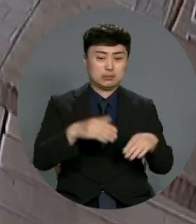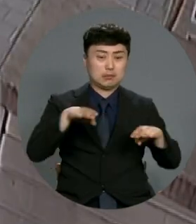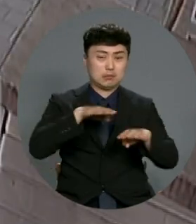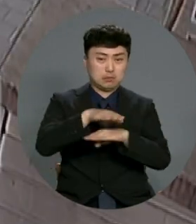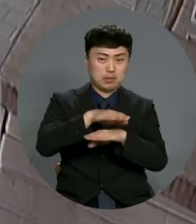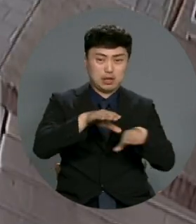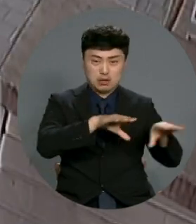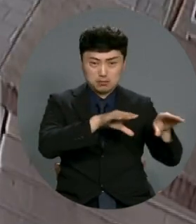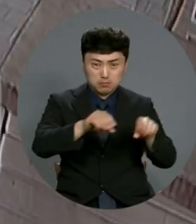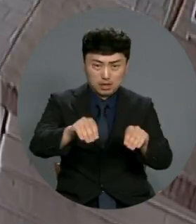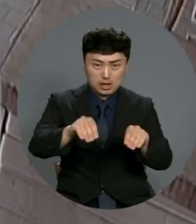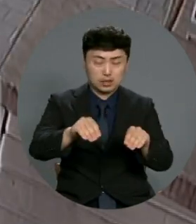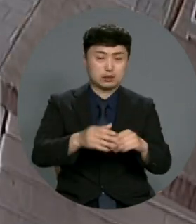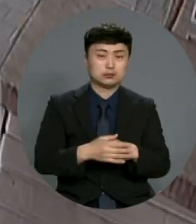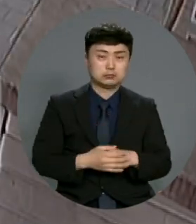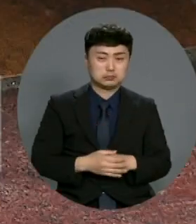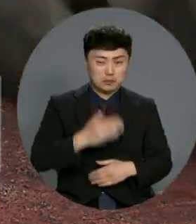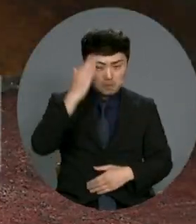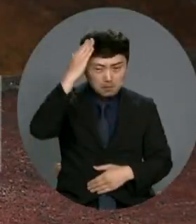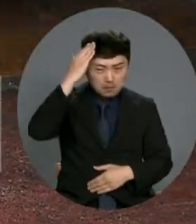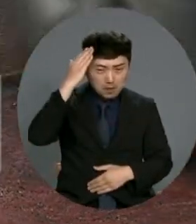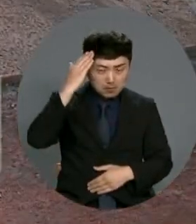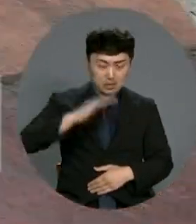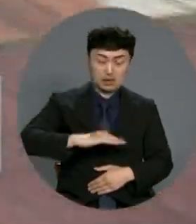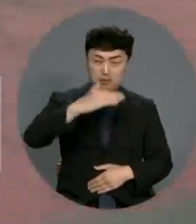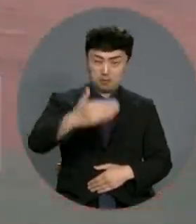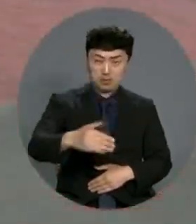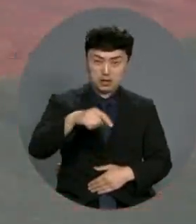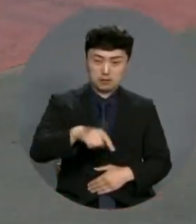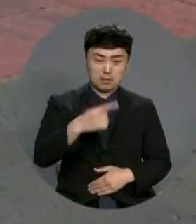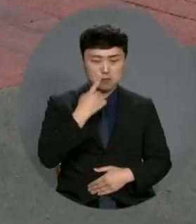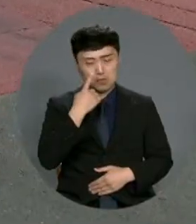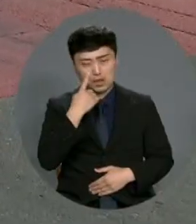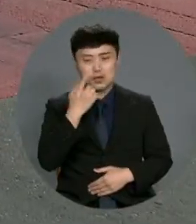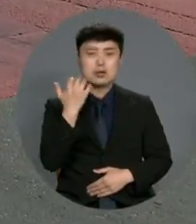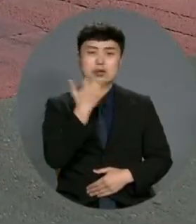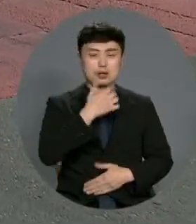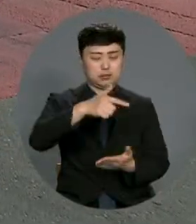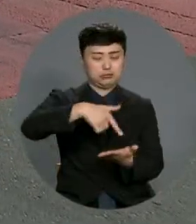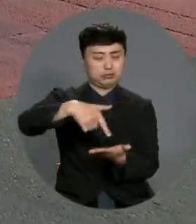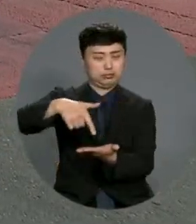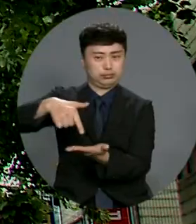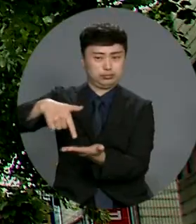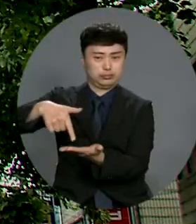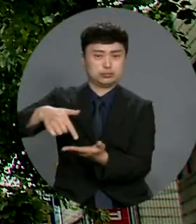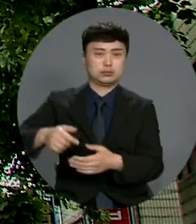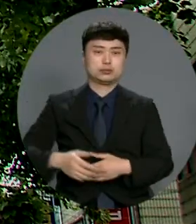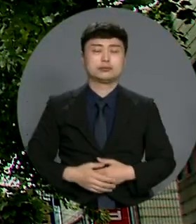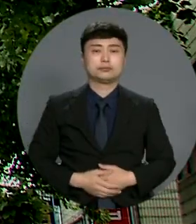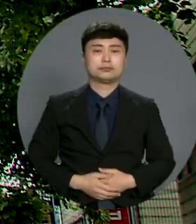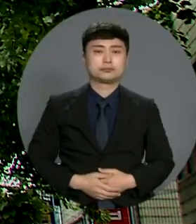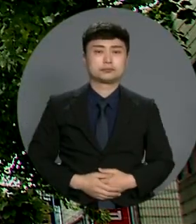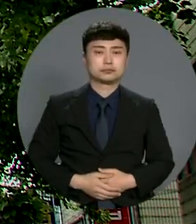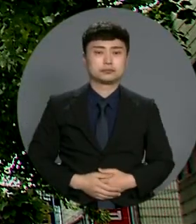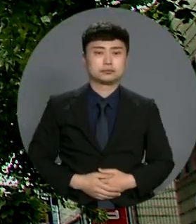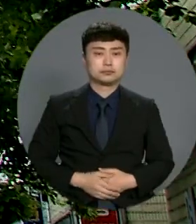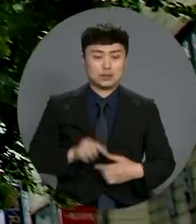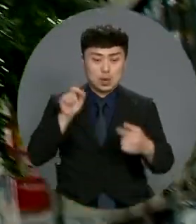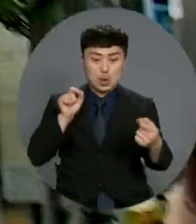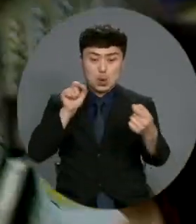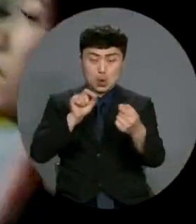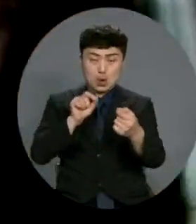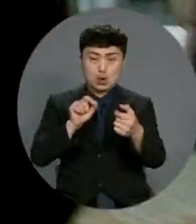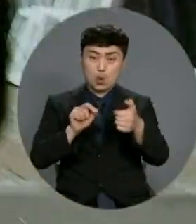막고 아무런 표시가 없던 까만색 과속방지턱에는 눈에 잘 띄도록 도색도 했습니다. 전방 50m